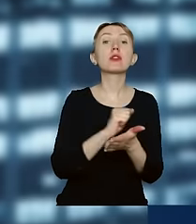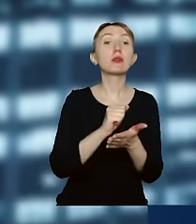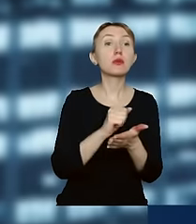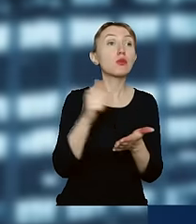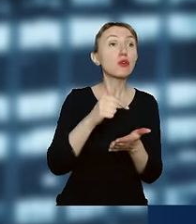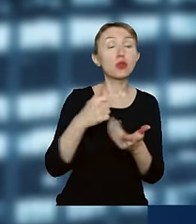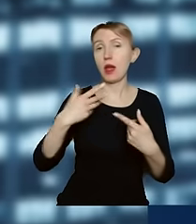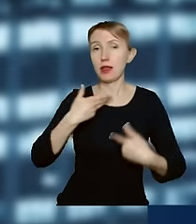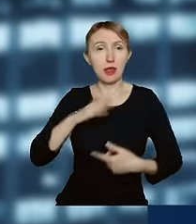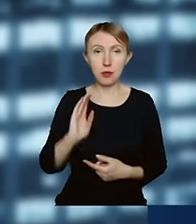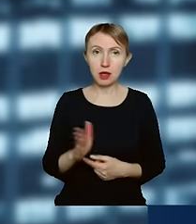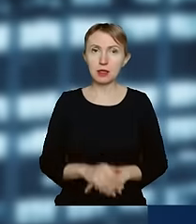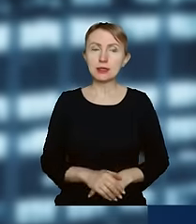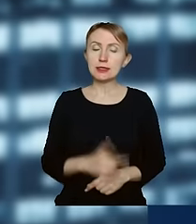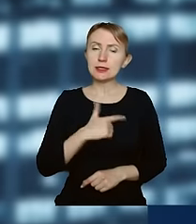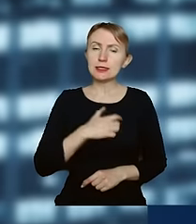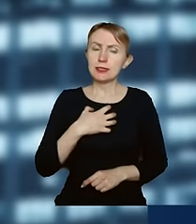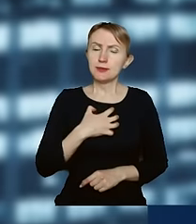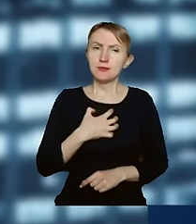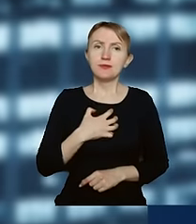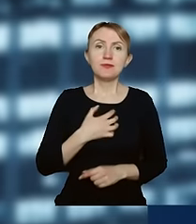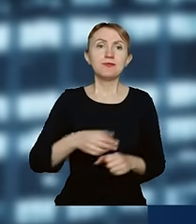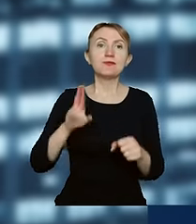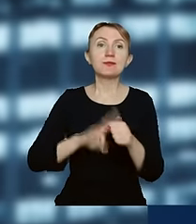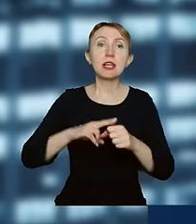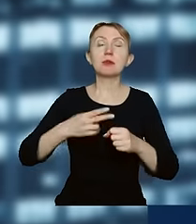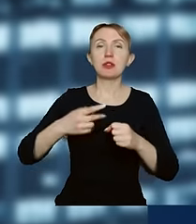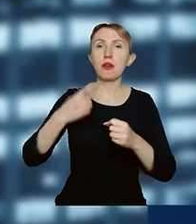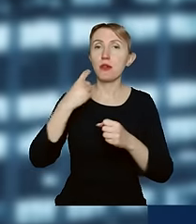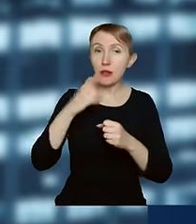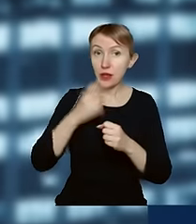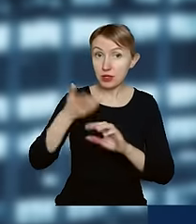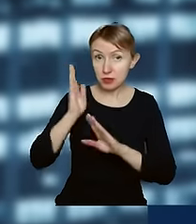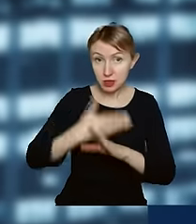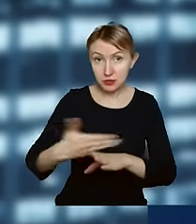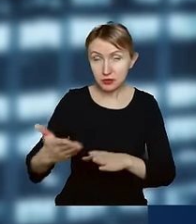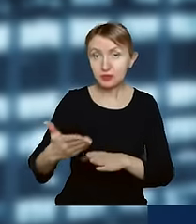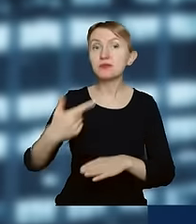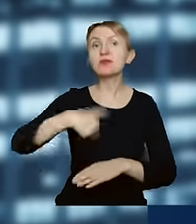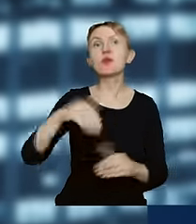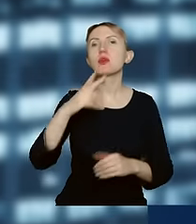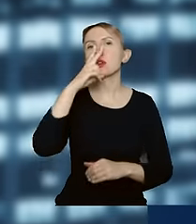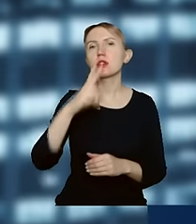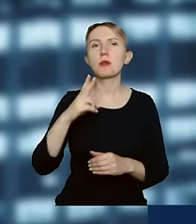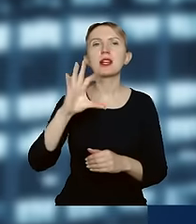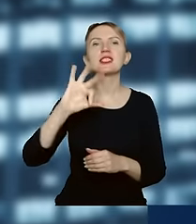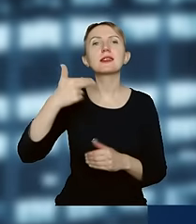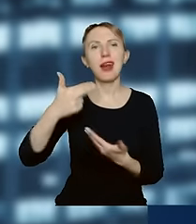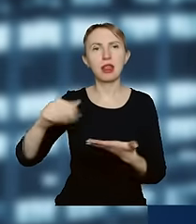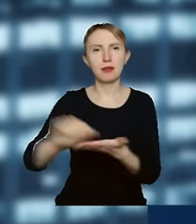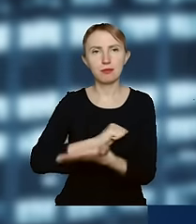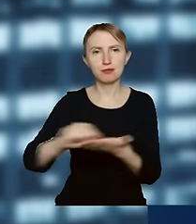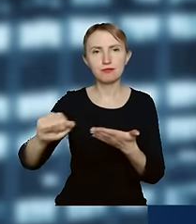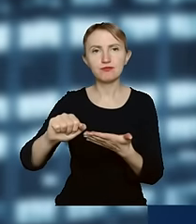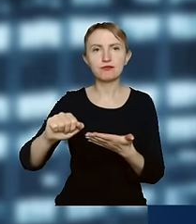go. Serce boli, czy ukaże się po terminie w kwietniu. Jedyne, co zostało, to, że możemy zobaczyć skany wydrukowane w biuletynie